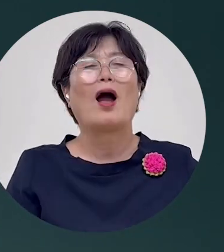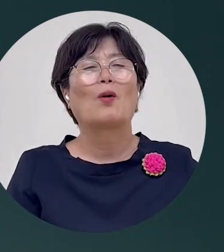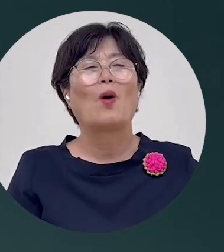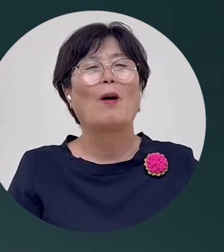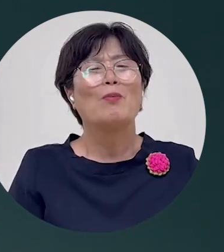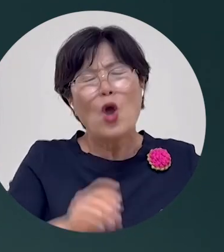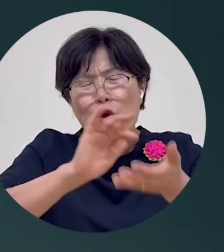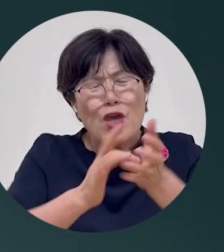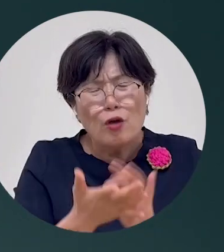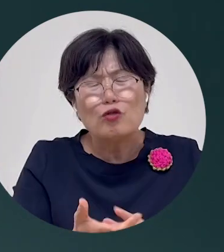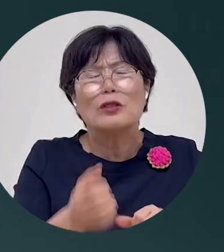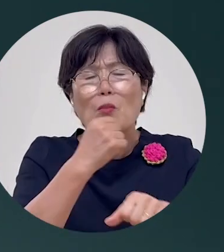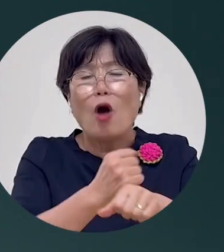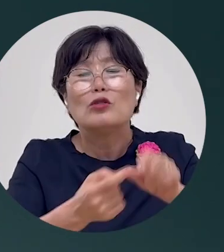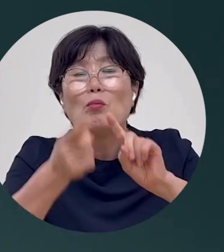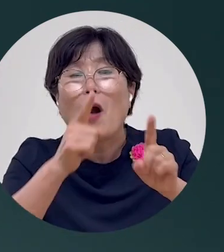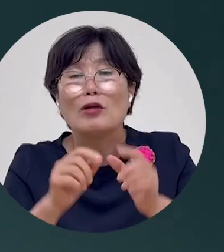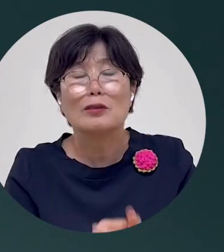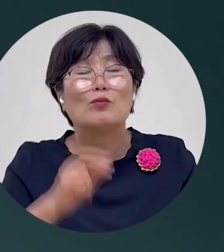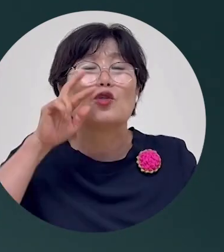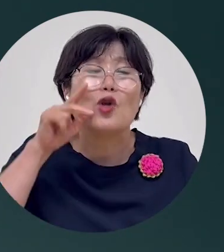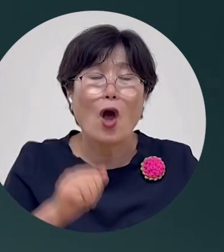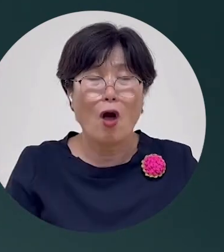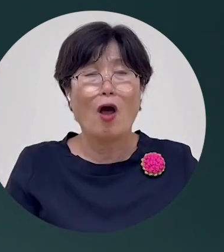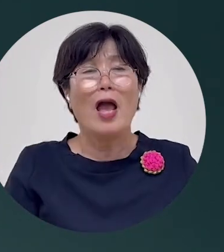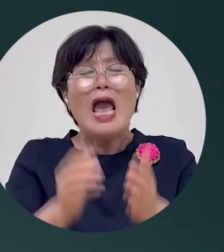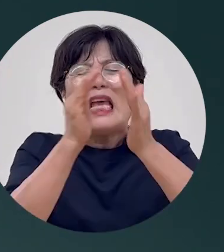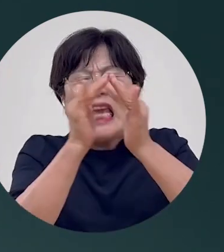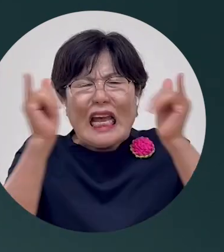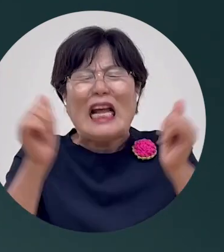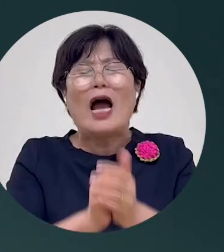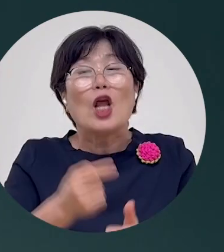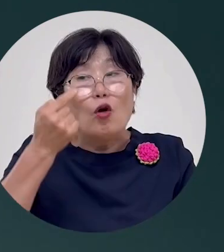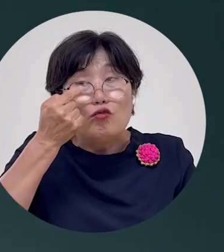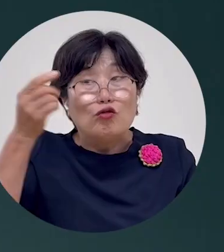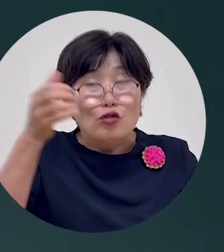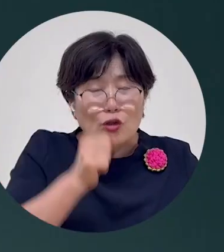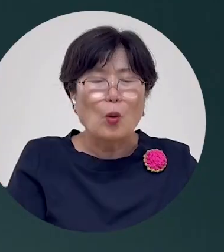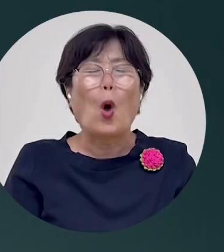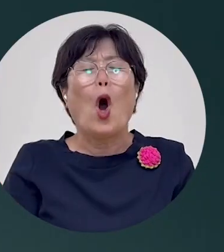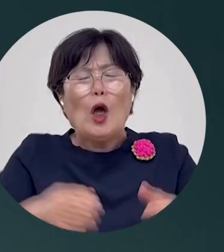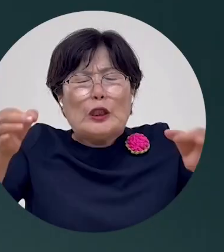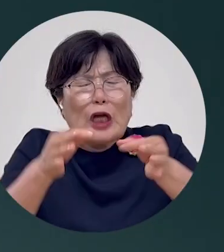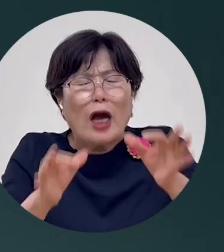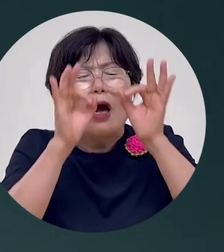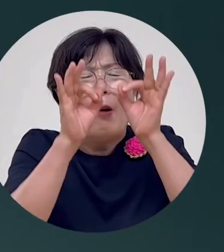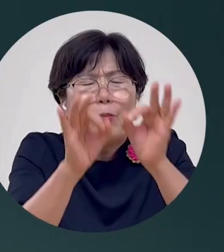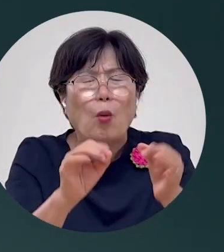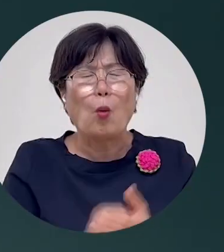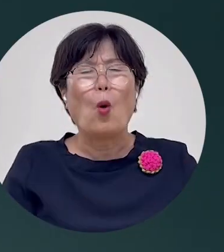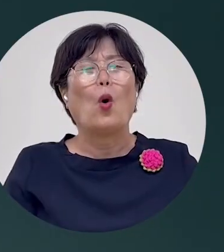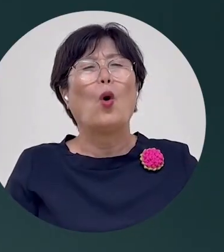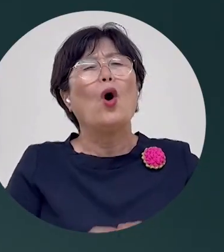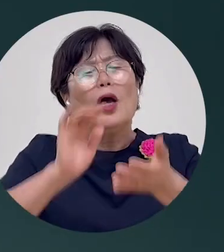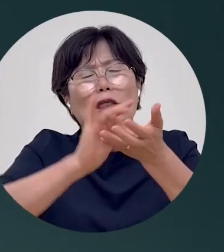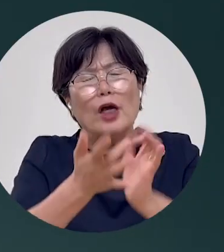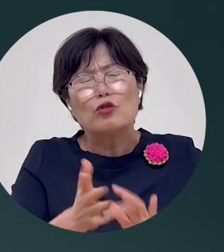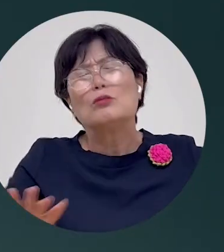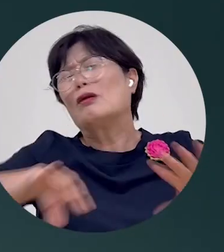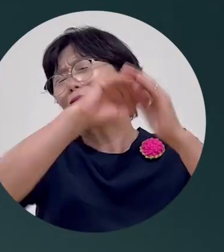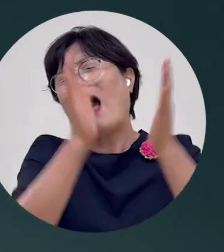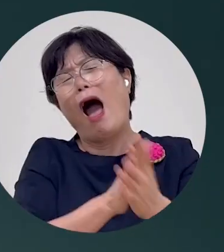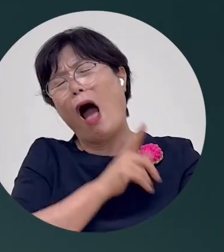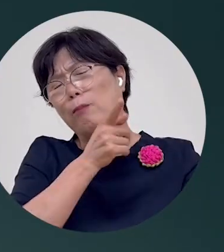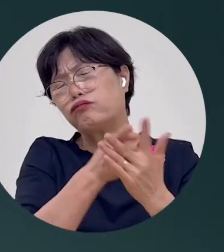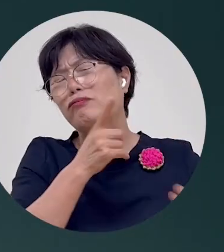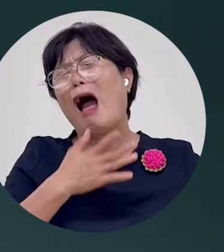예수님이 하신 말씀을 인간의 눈으로, 유한한 눈으로 잠깐 지켜봐 놓고 예수님을 다 아는